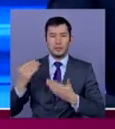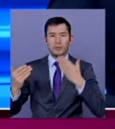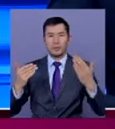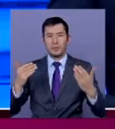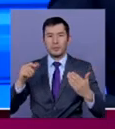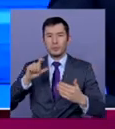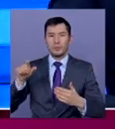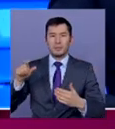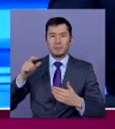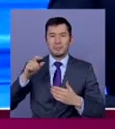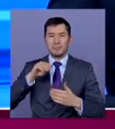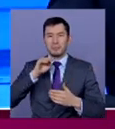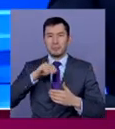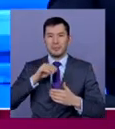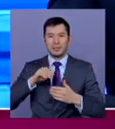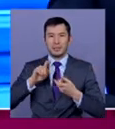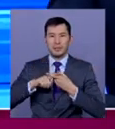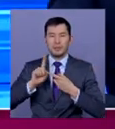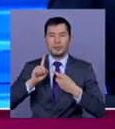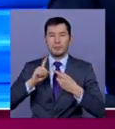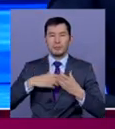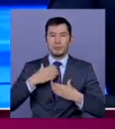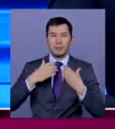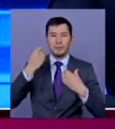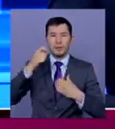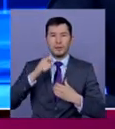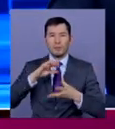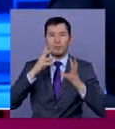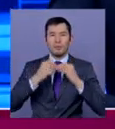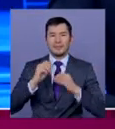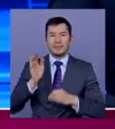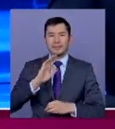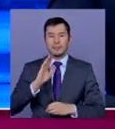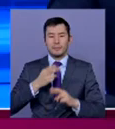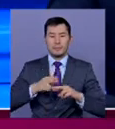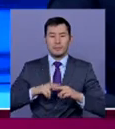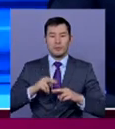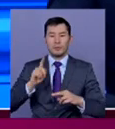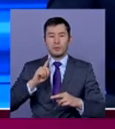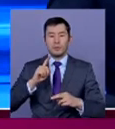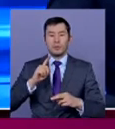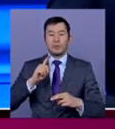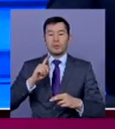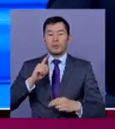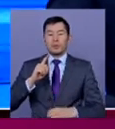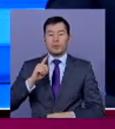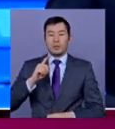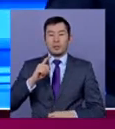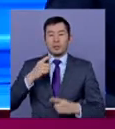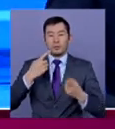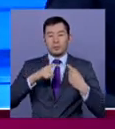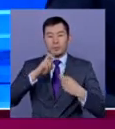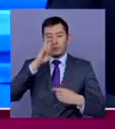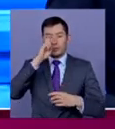саясаткерлері толыққанды соғыстан тартынып отырды. Есесіне гибридтік прокси соғыстарға жол беріліп отырды. Бұл дегеніміз басқа